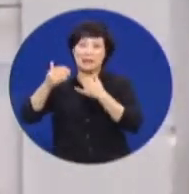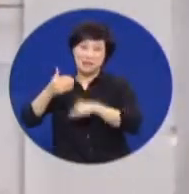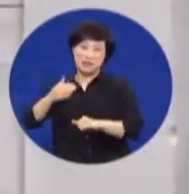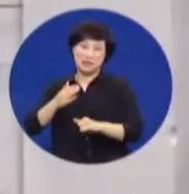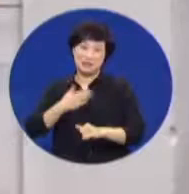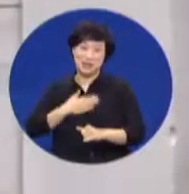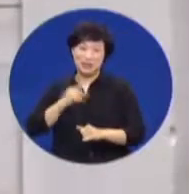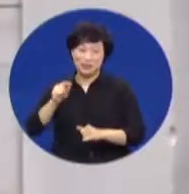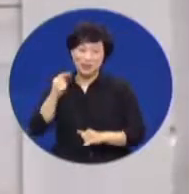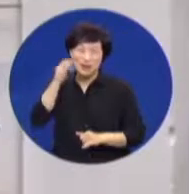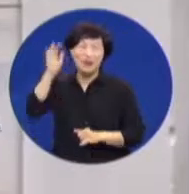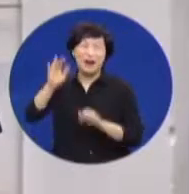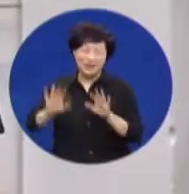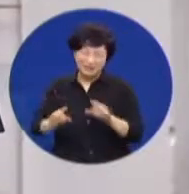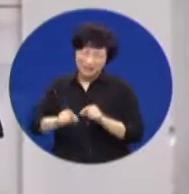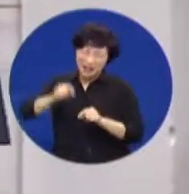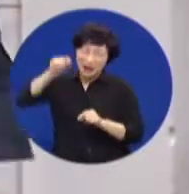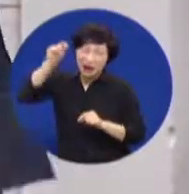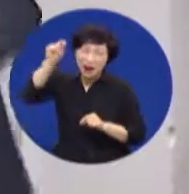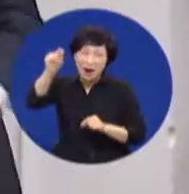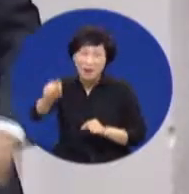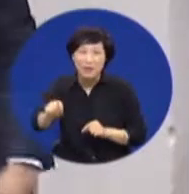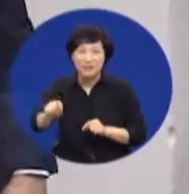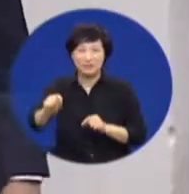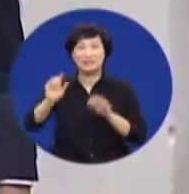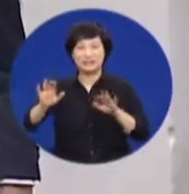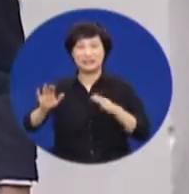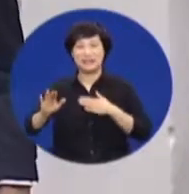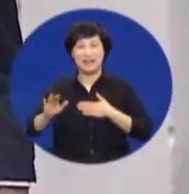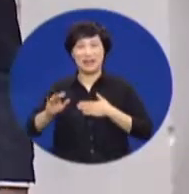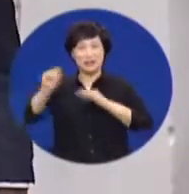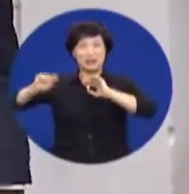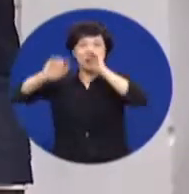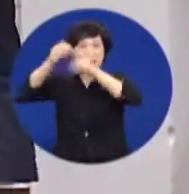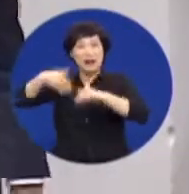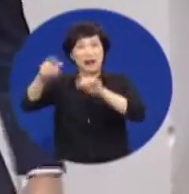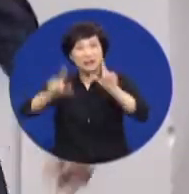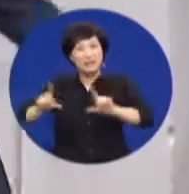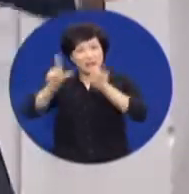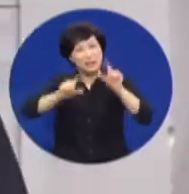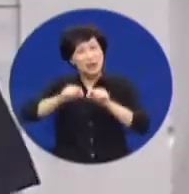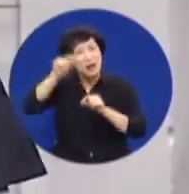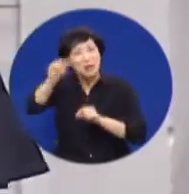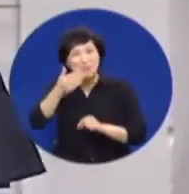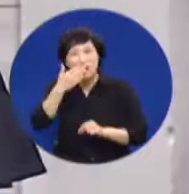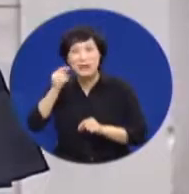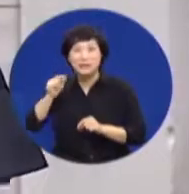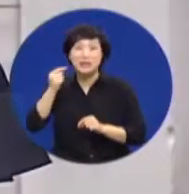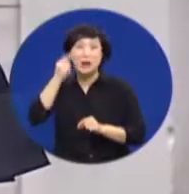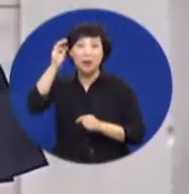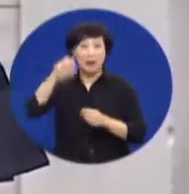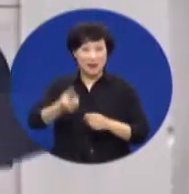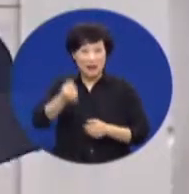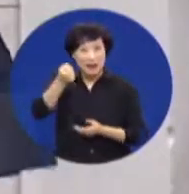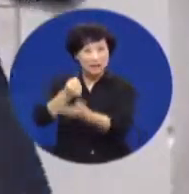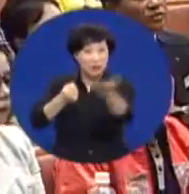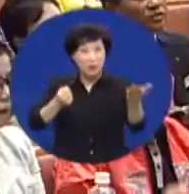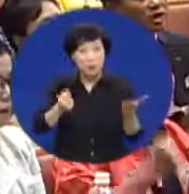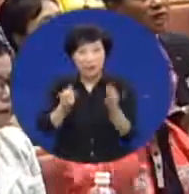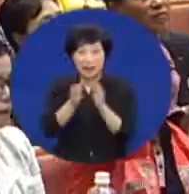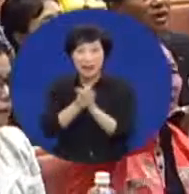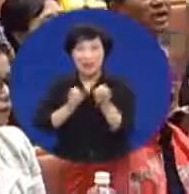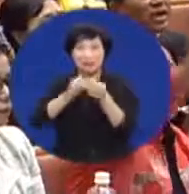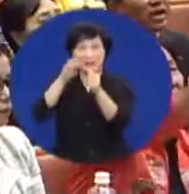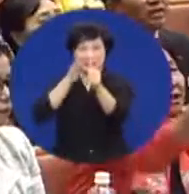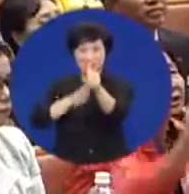자녀인 영광이 영원히 천국에 있을 텐데 그 영광을 가지신 분 아멘합시다.